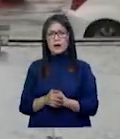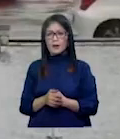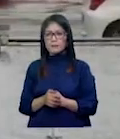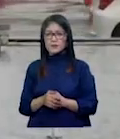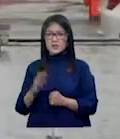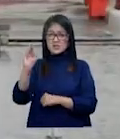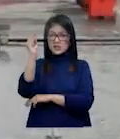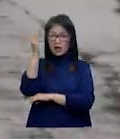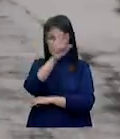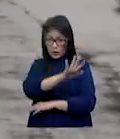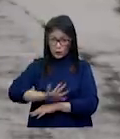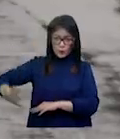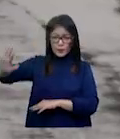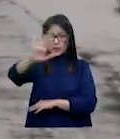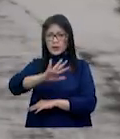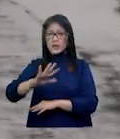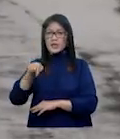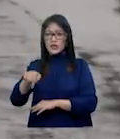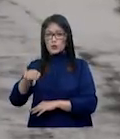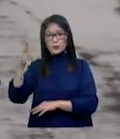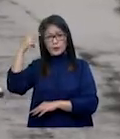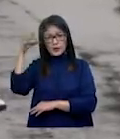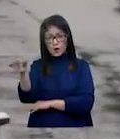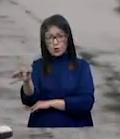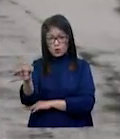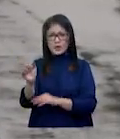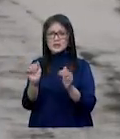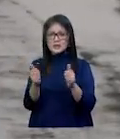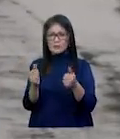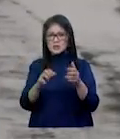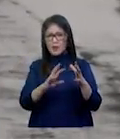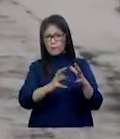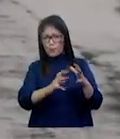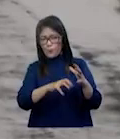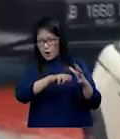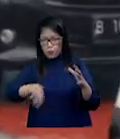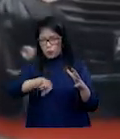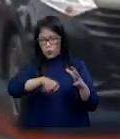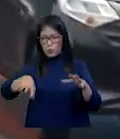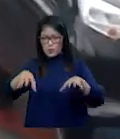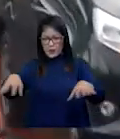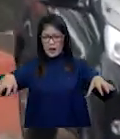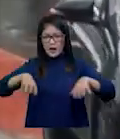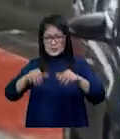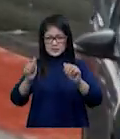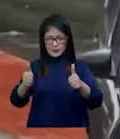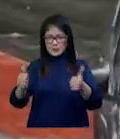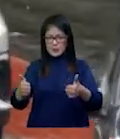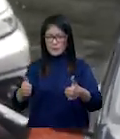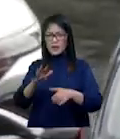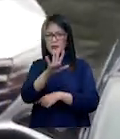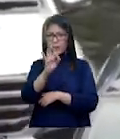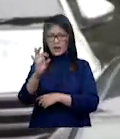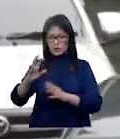Jakarta, Pemprov DKI menyiagakan 461 pompa mobile dan 502 pompa stasioner di beberapa titik rawan